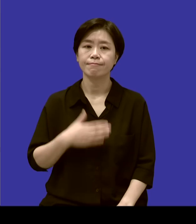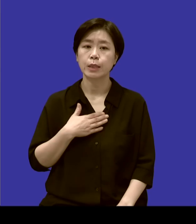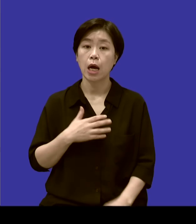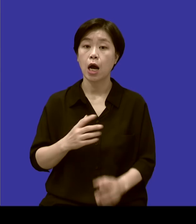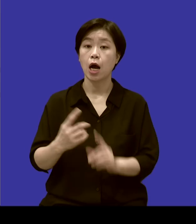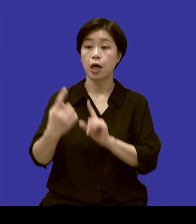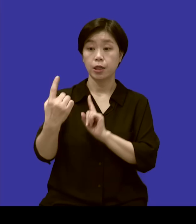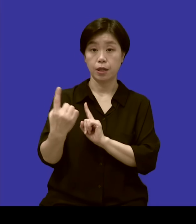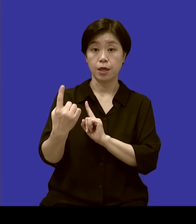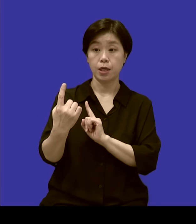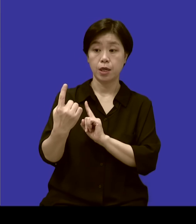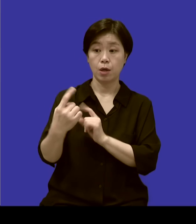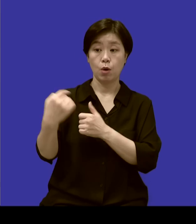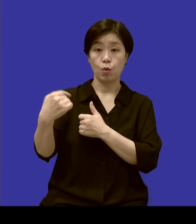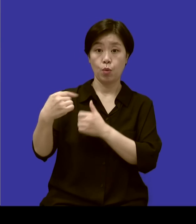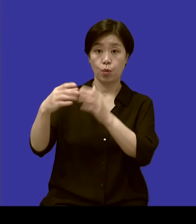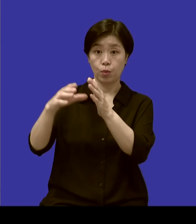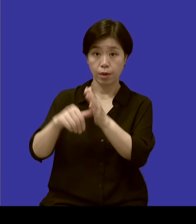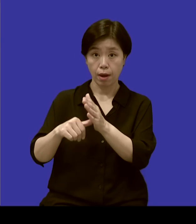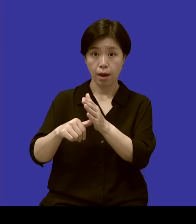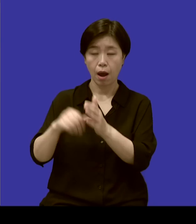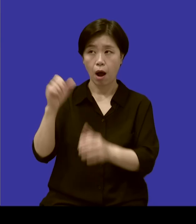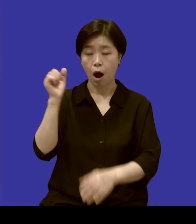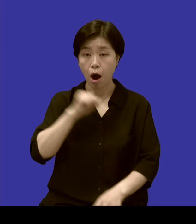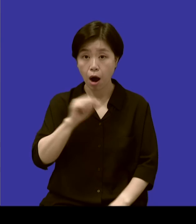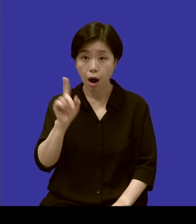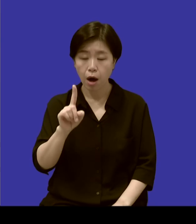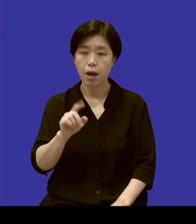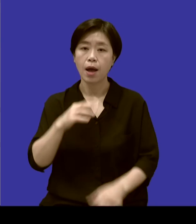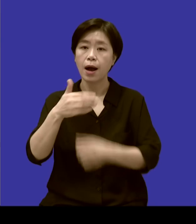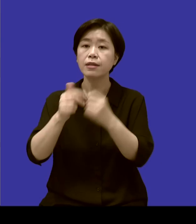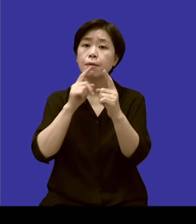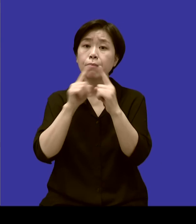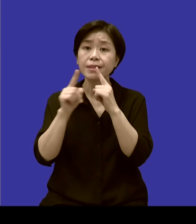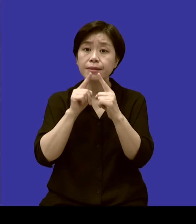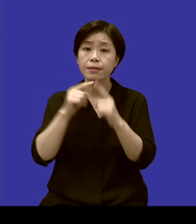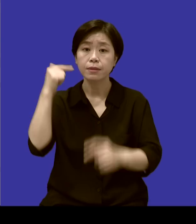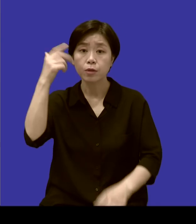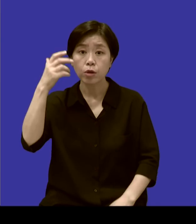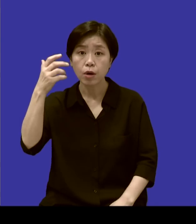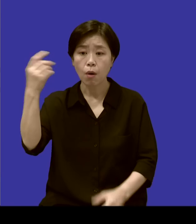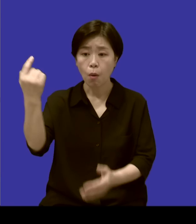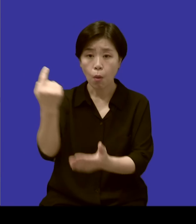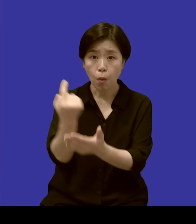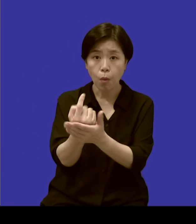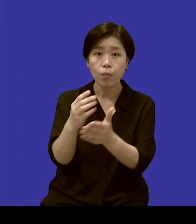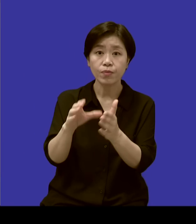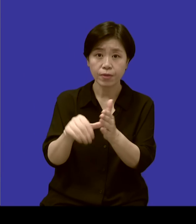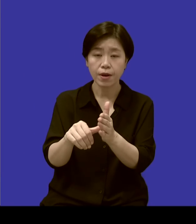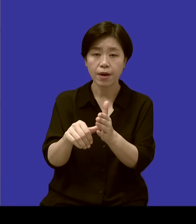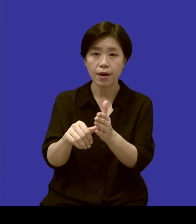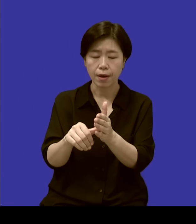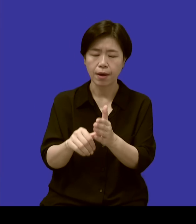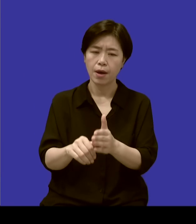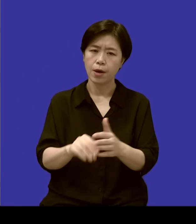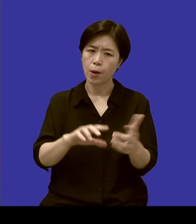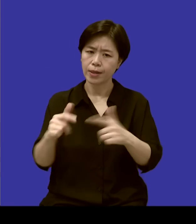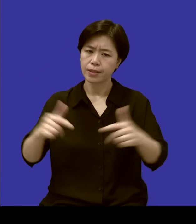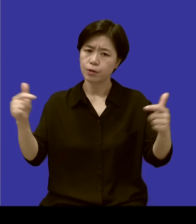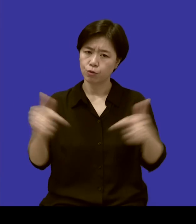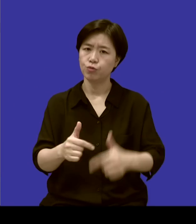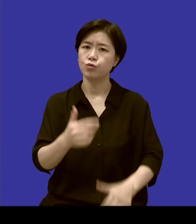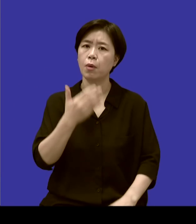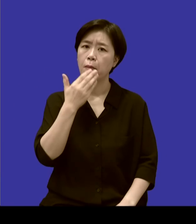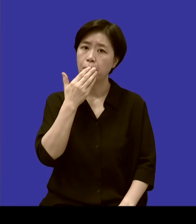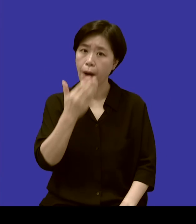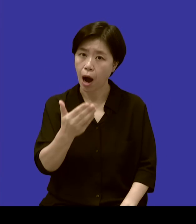받아보니까 말씀과 성령이 있는 곳에는 반드시 치유와 회복이 있다는 걸 경험했어요. 그래서 하나님 가능한 한